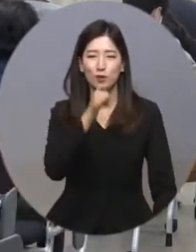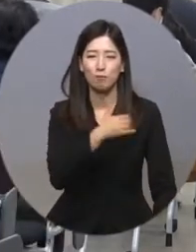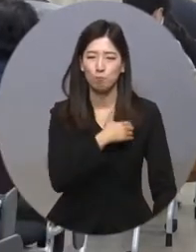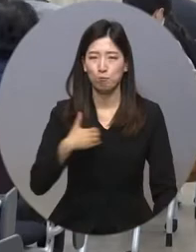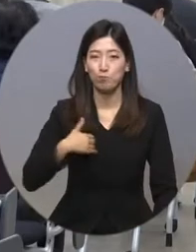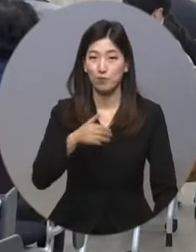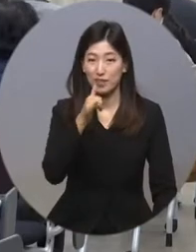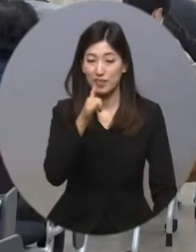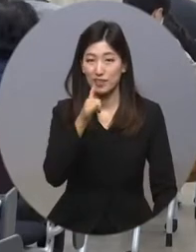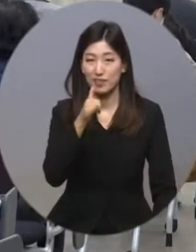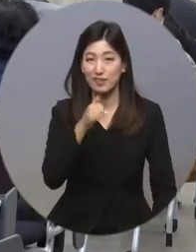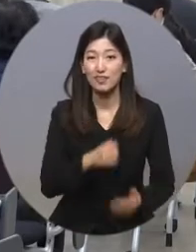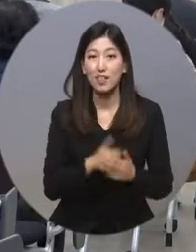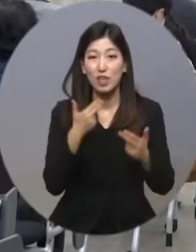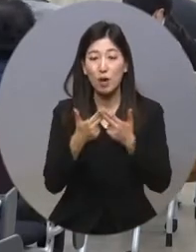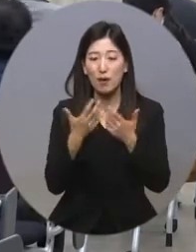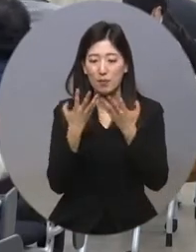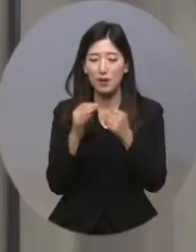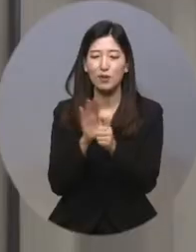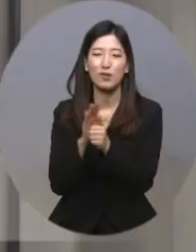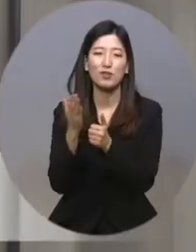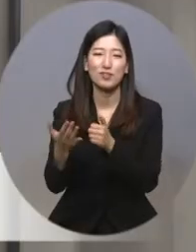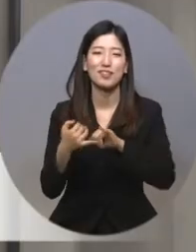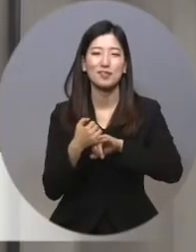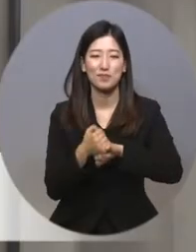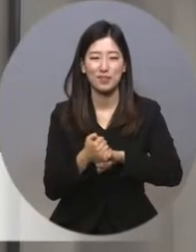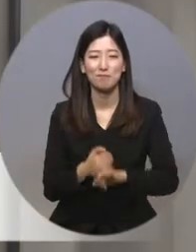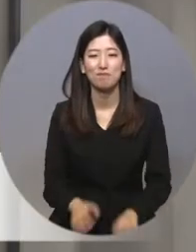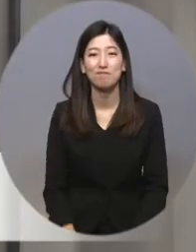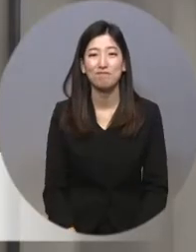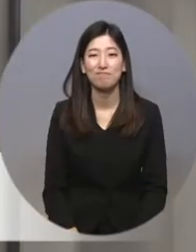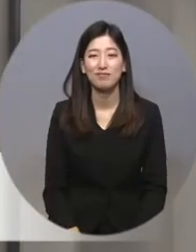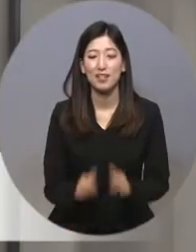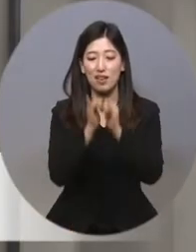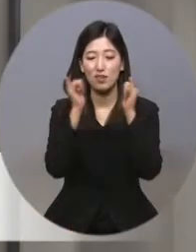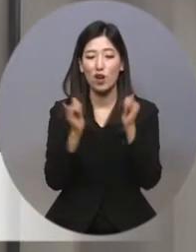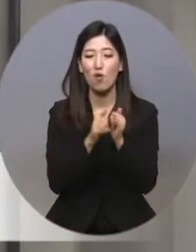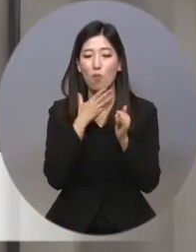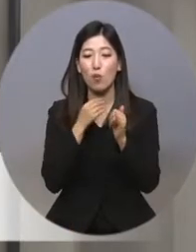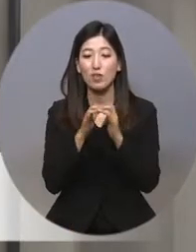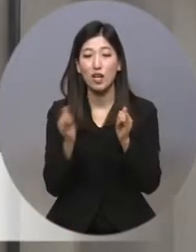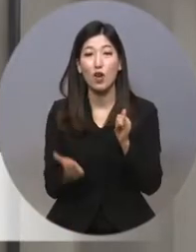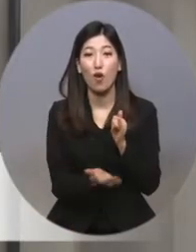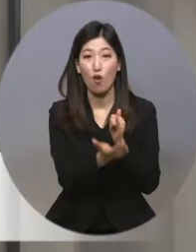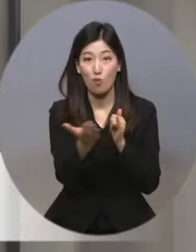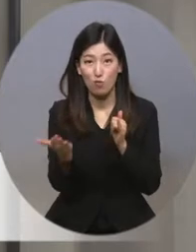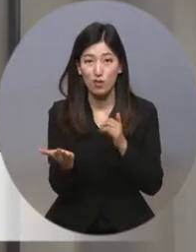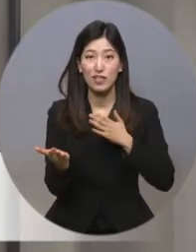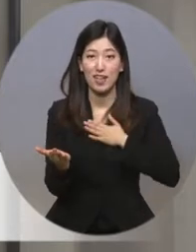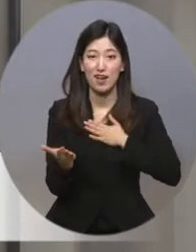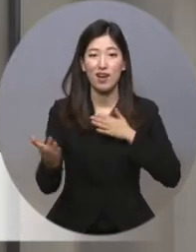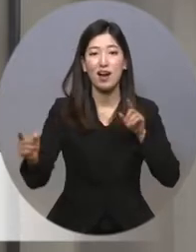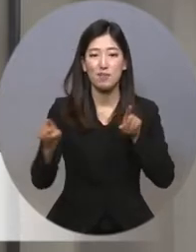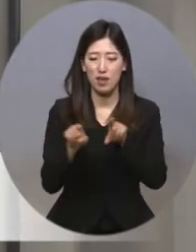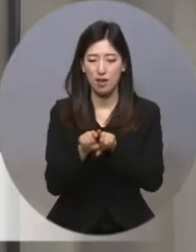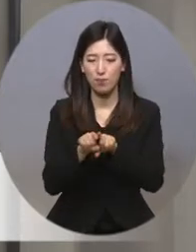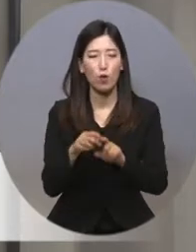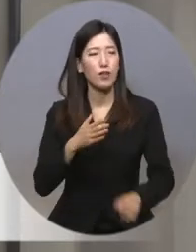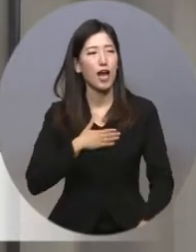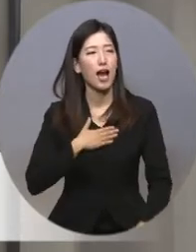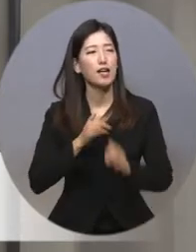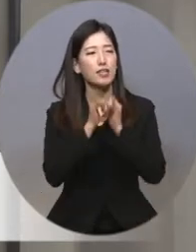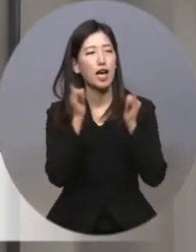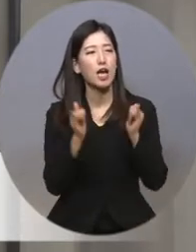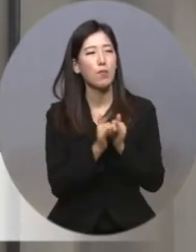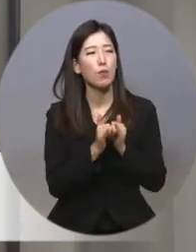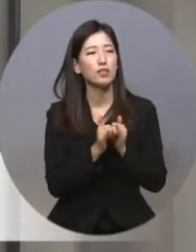협회를 만들어 갈 것을 약속했습니다. 회원님들과 함께하는 회원으로서의 자부심을 느끼게 하는